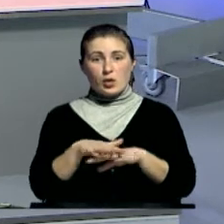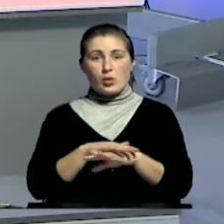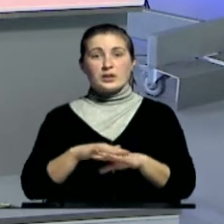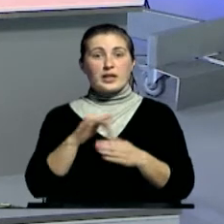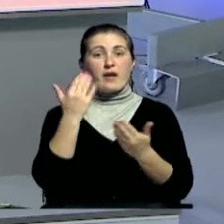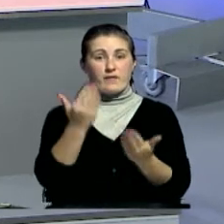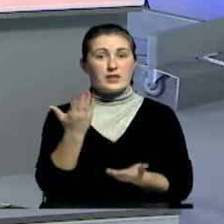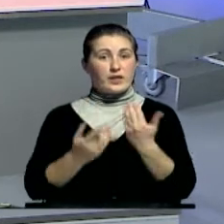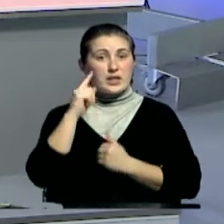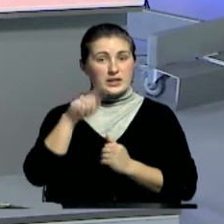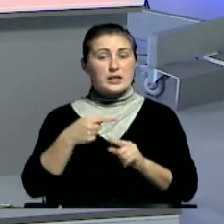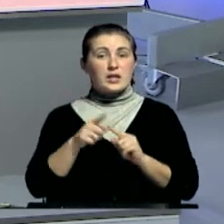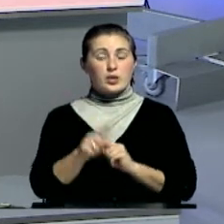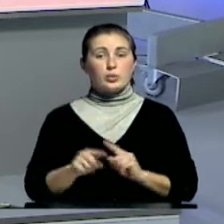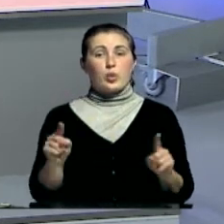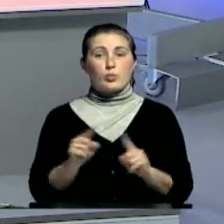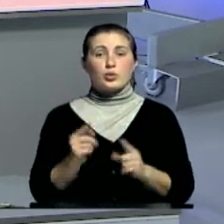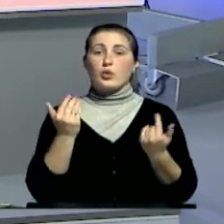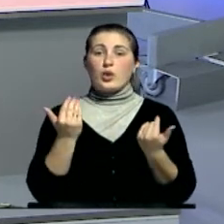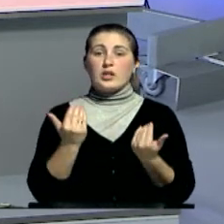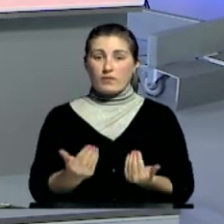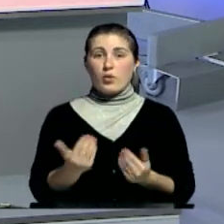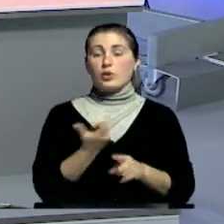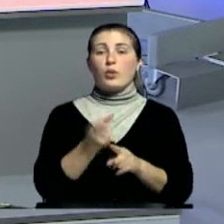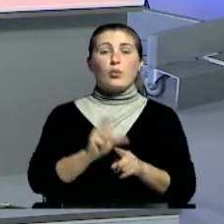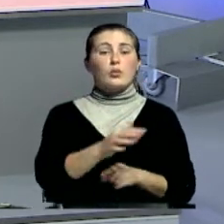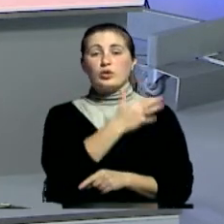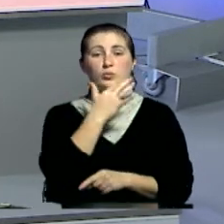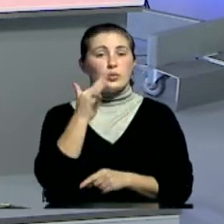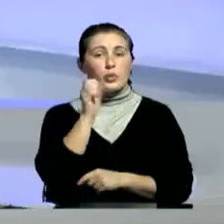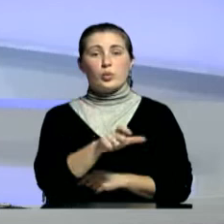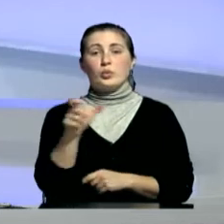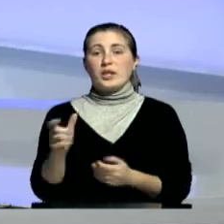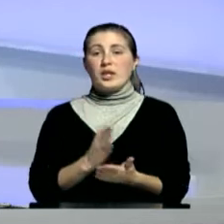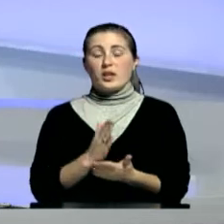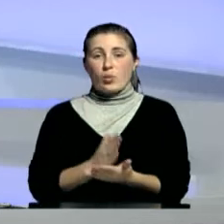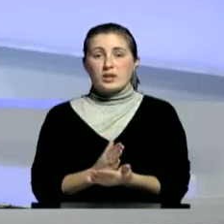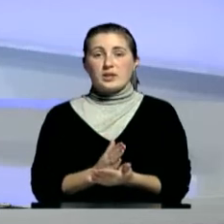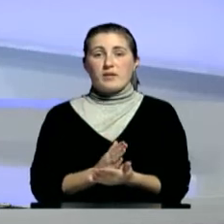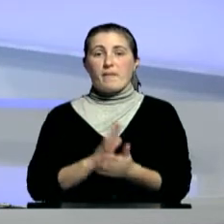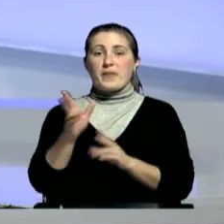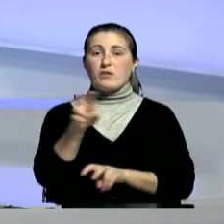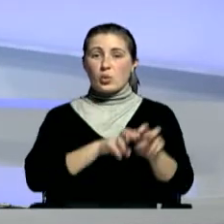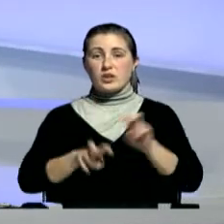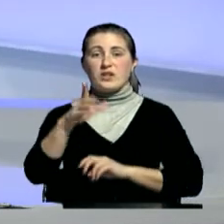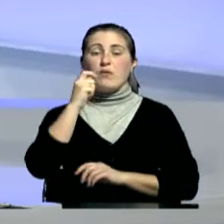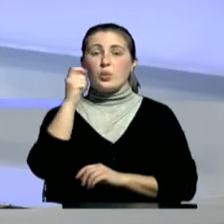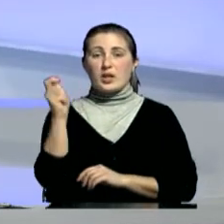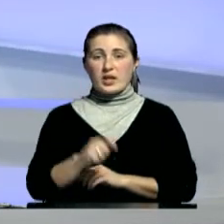наверное, знаете о том, что сегодня очень много людей находится в розыске в